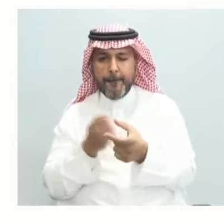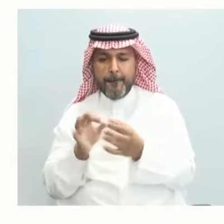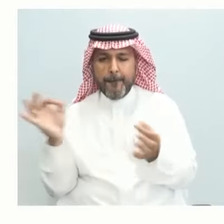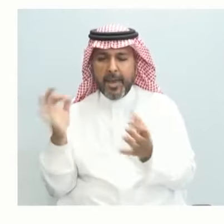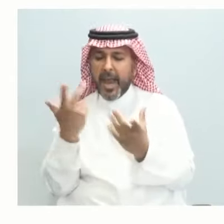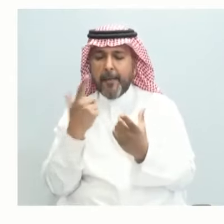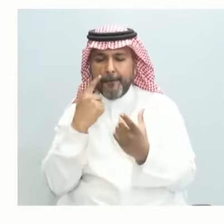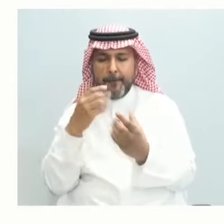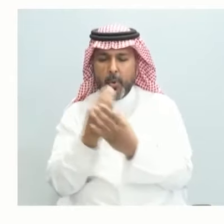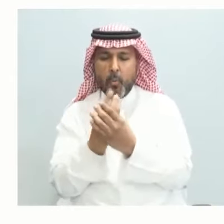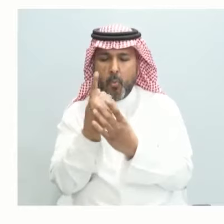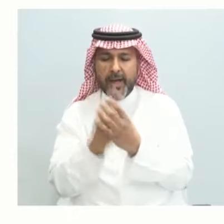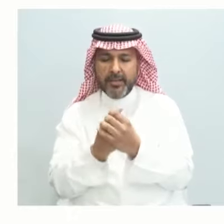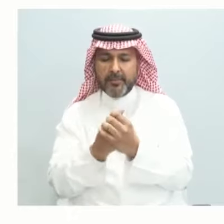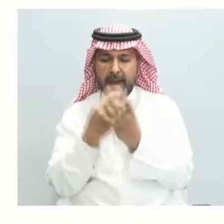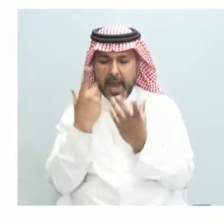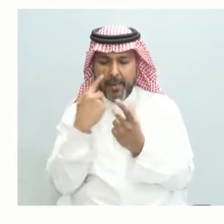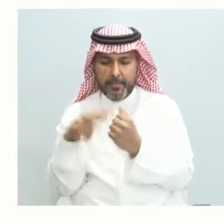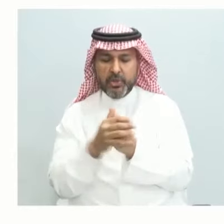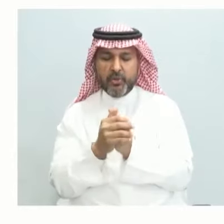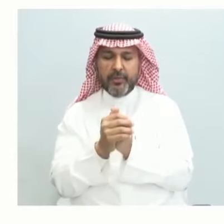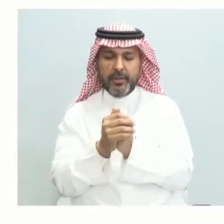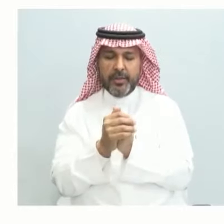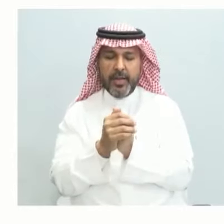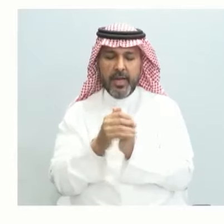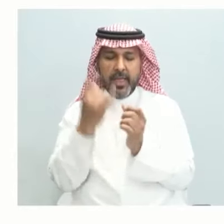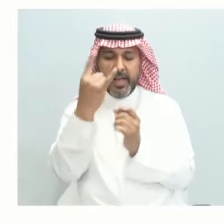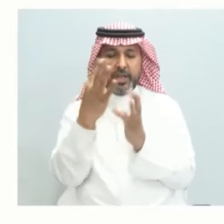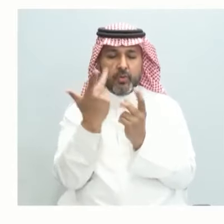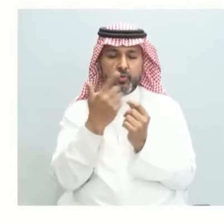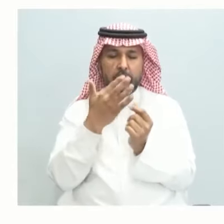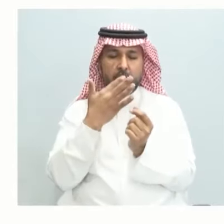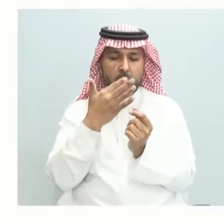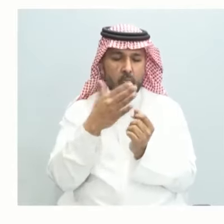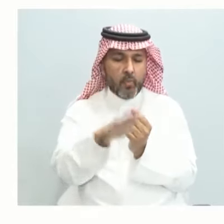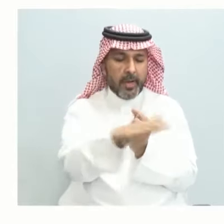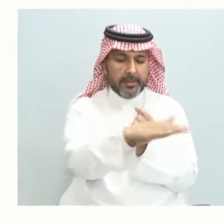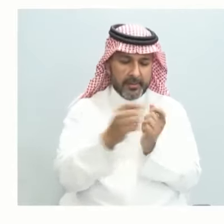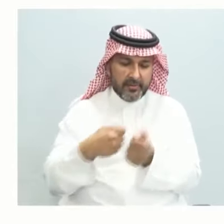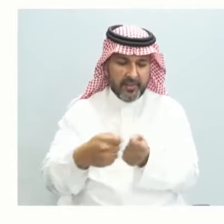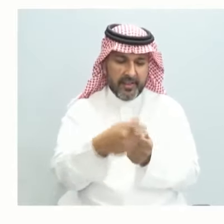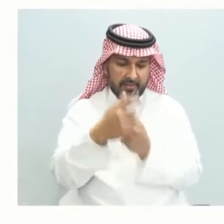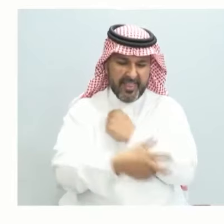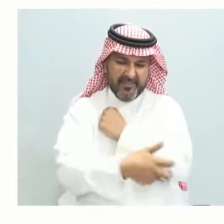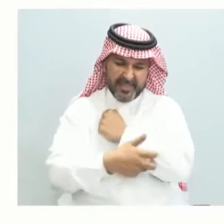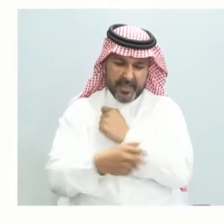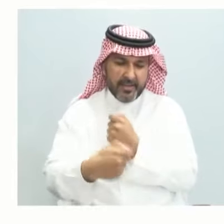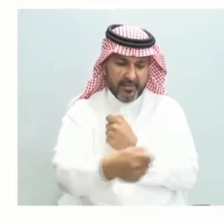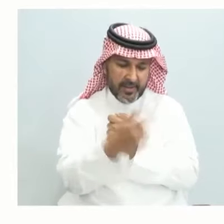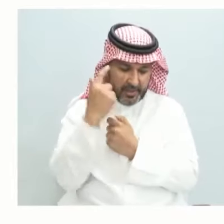120 يمثل ملف الاوراق نريد الان معرفه في كل حزمه كم عدد